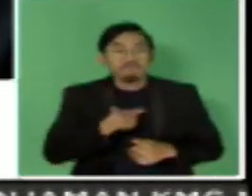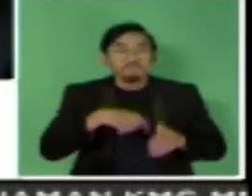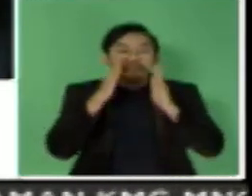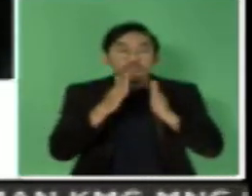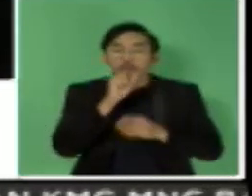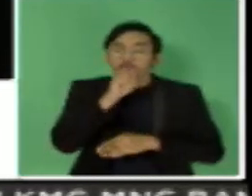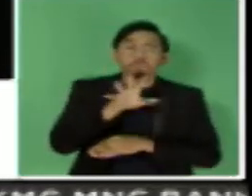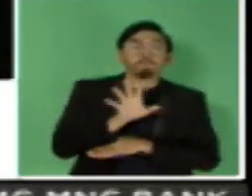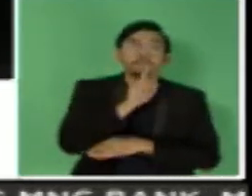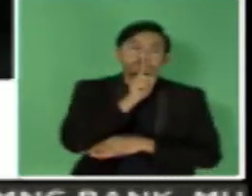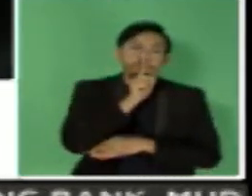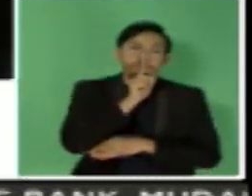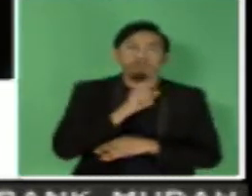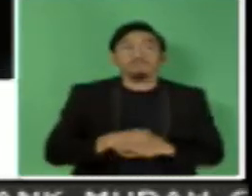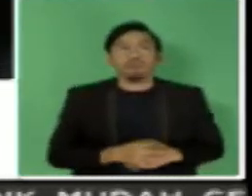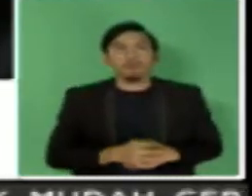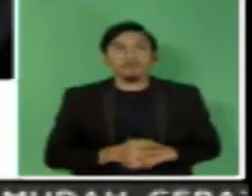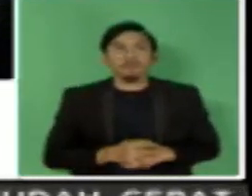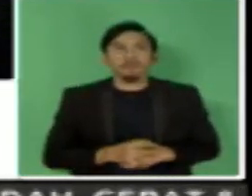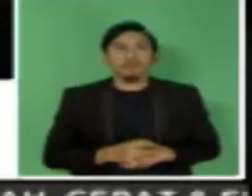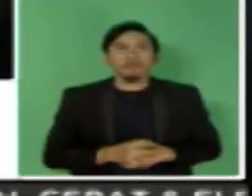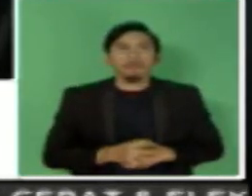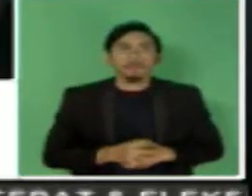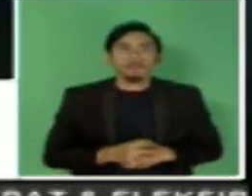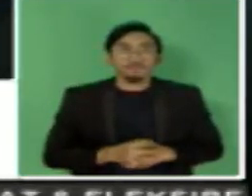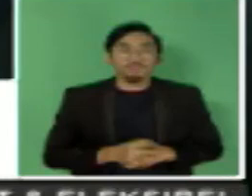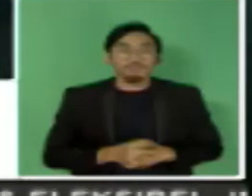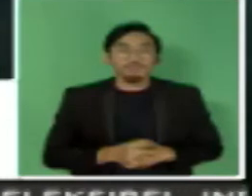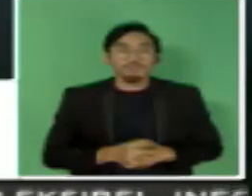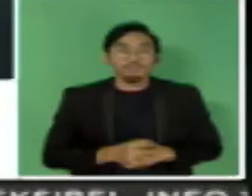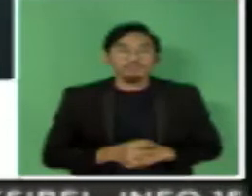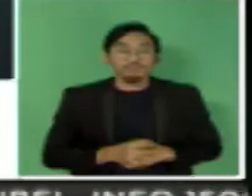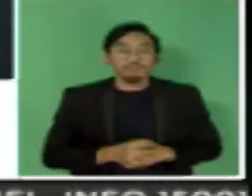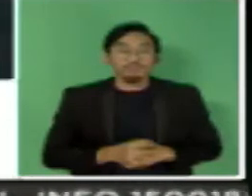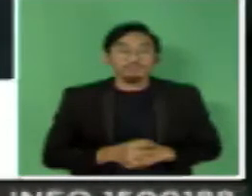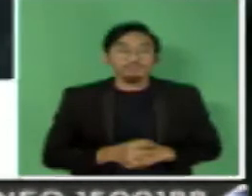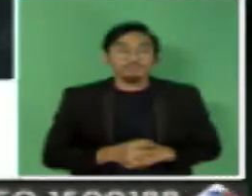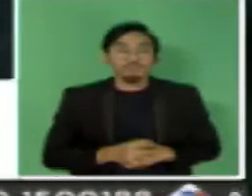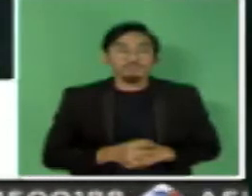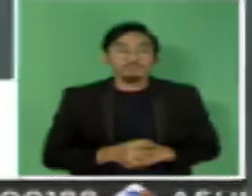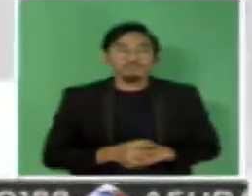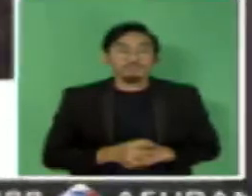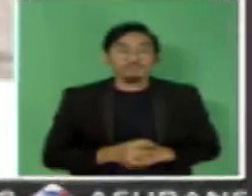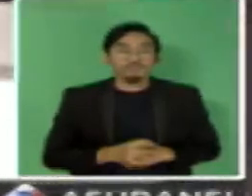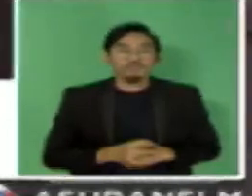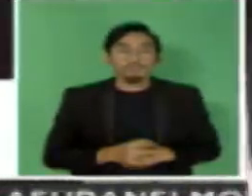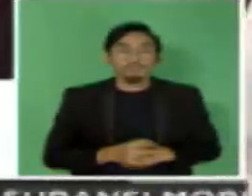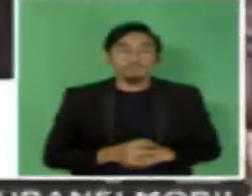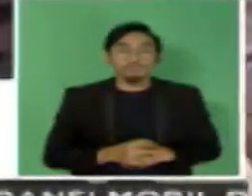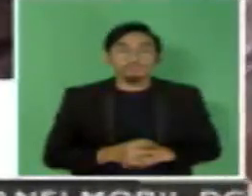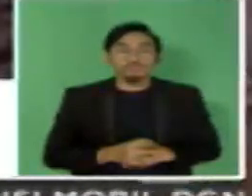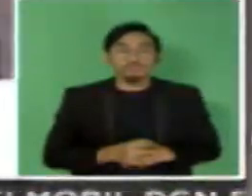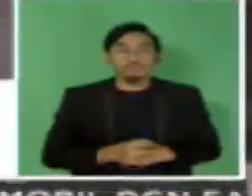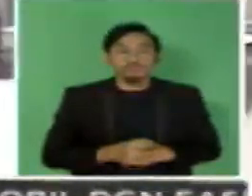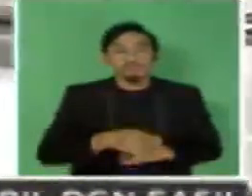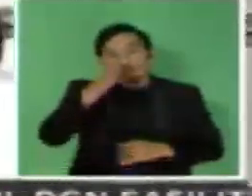Pemeriksaan aja. Tapi. Ya di mana aja, Bu? Kita dari mana, Bu? Kita siapa, Bu? Nama kita siapa, Bu? Ibu, izin, Bu. Bupati Lampung